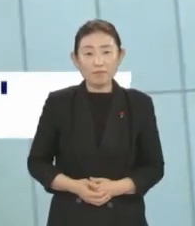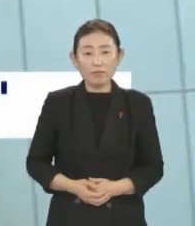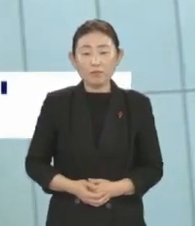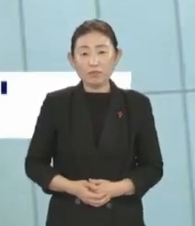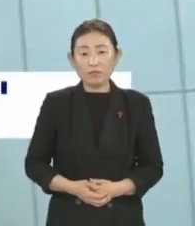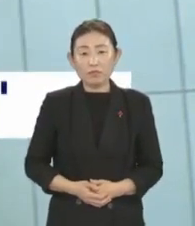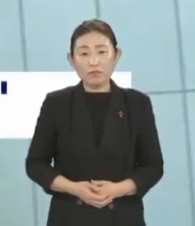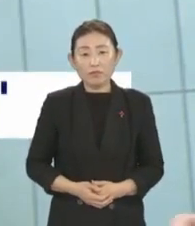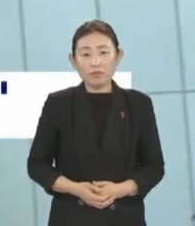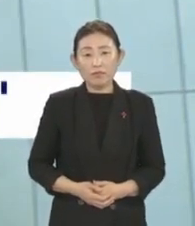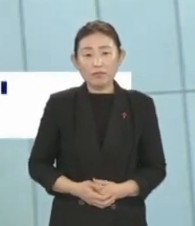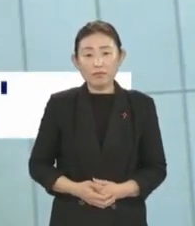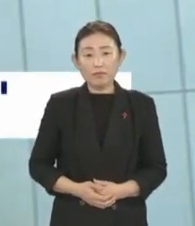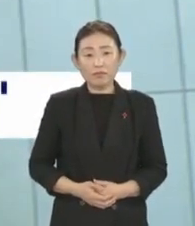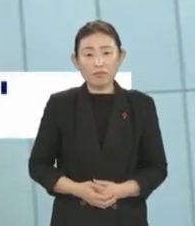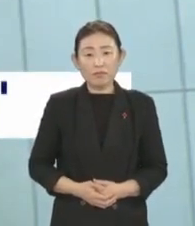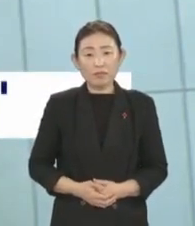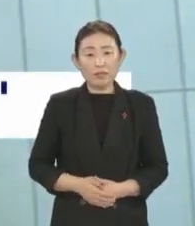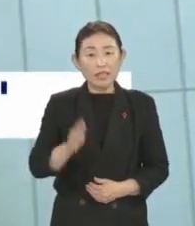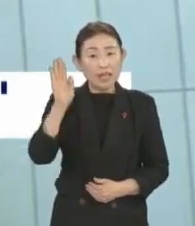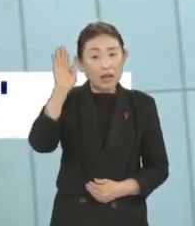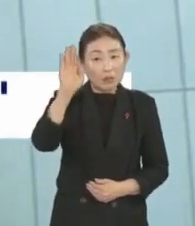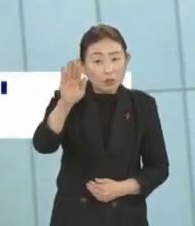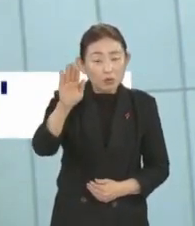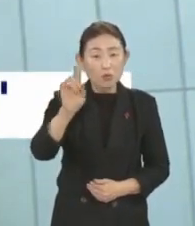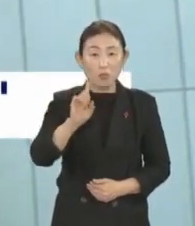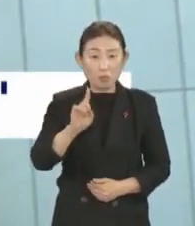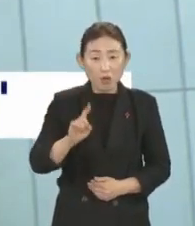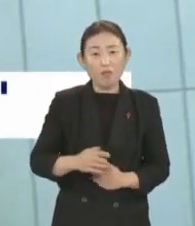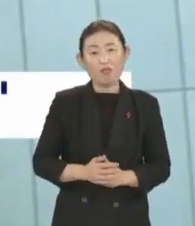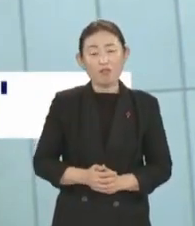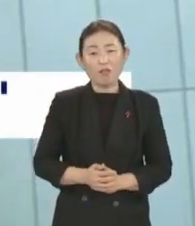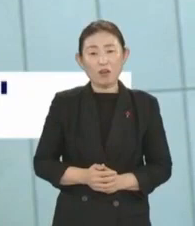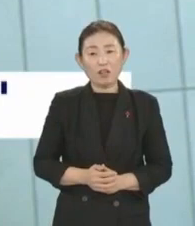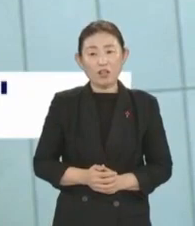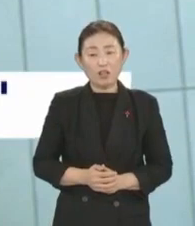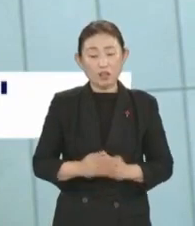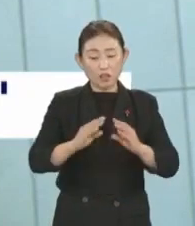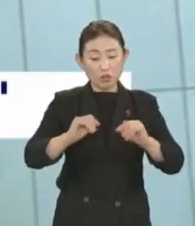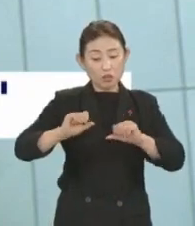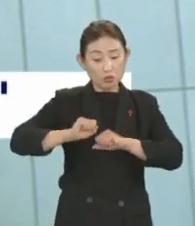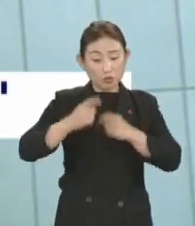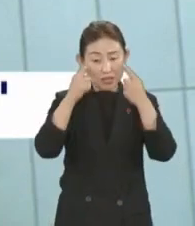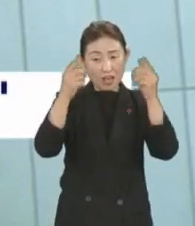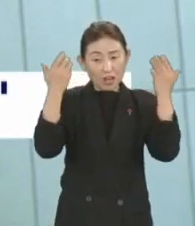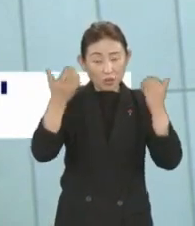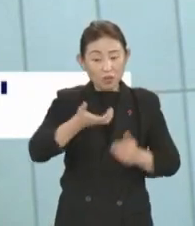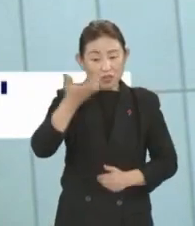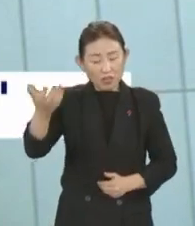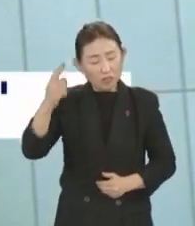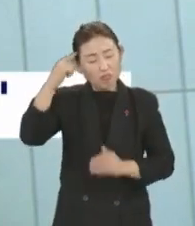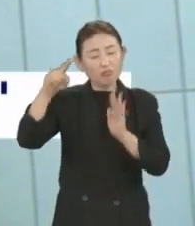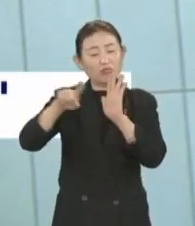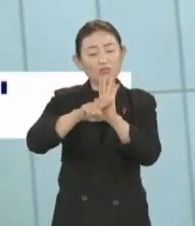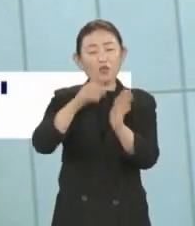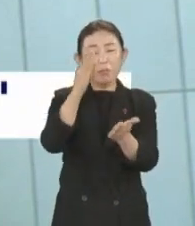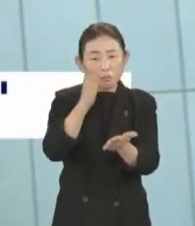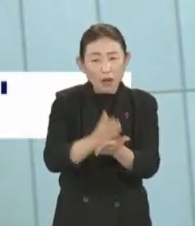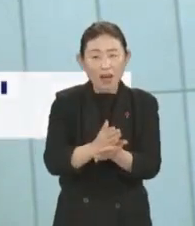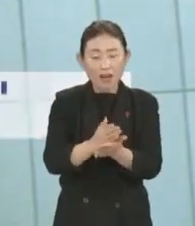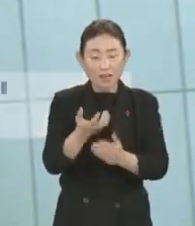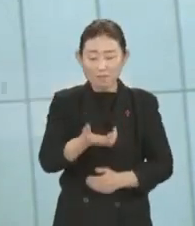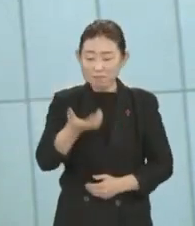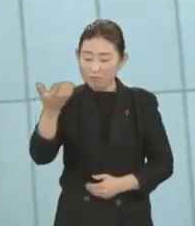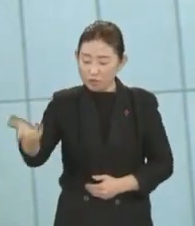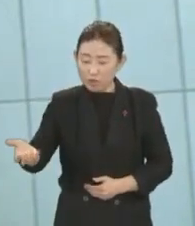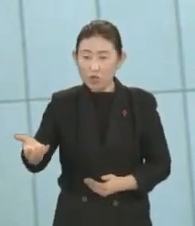생각이고, 또 이 앞으로 그런 미래에 대한 전망은 어떠냐. 저는 육사 이전에 대해서 부정적인 생각보다는 육사 이전을